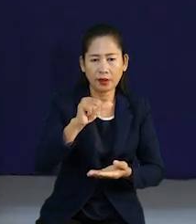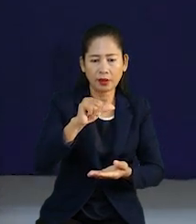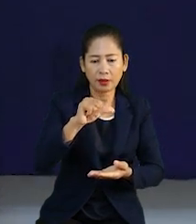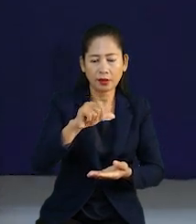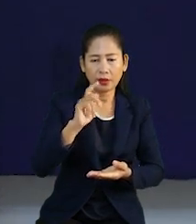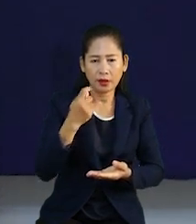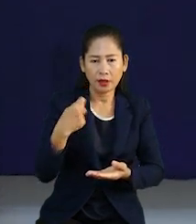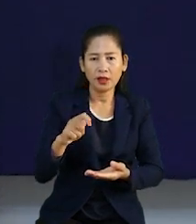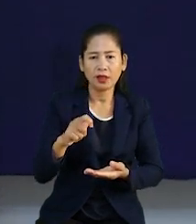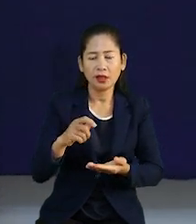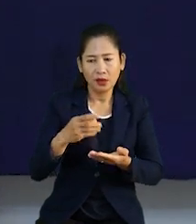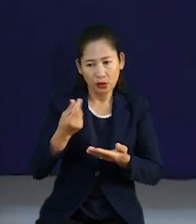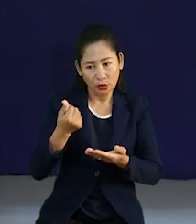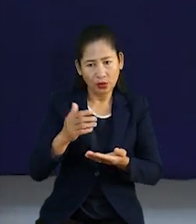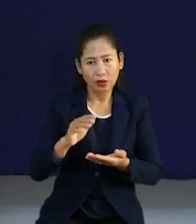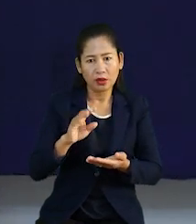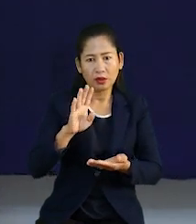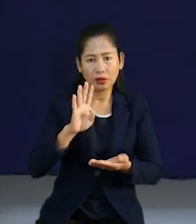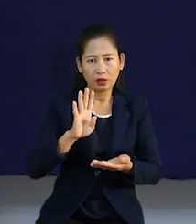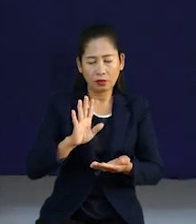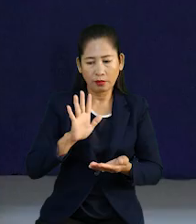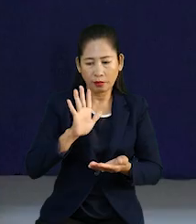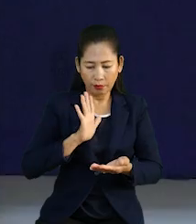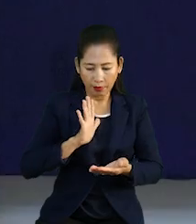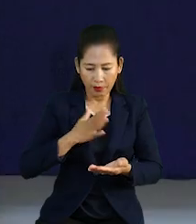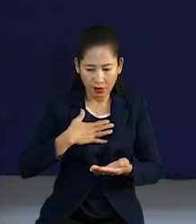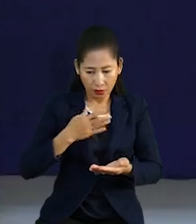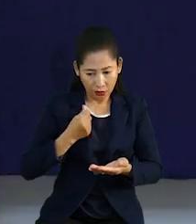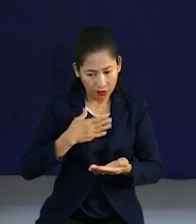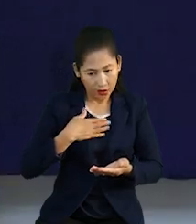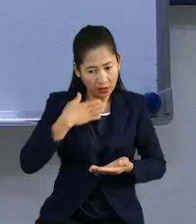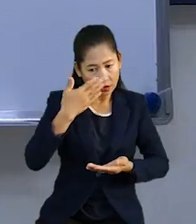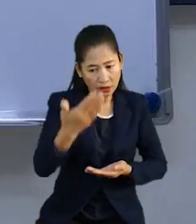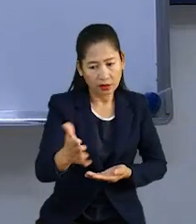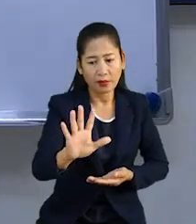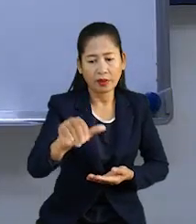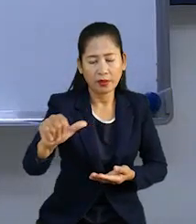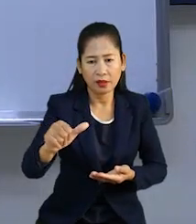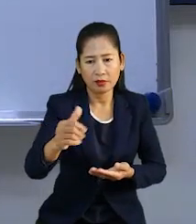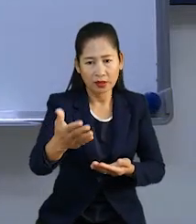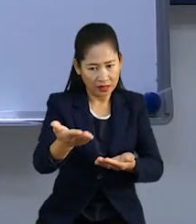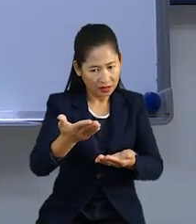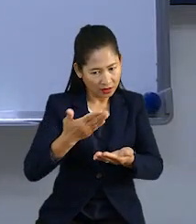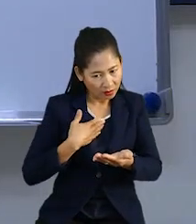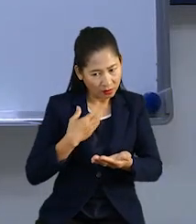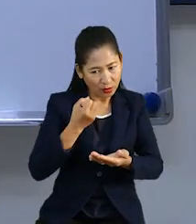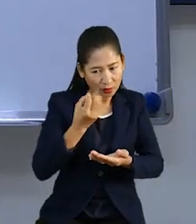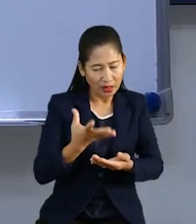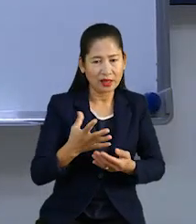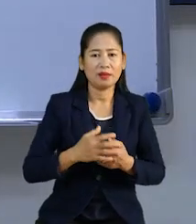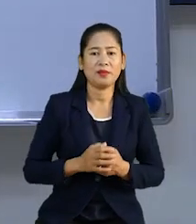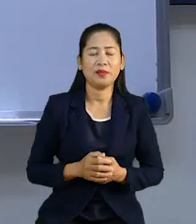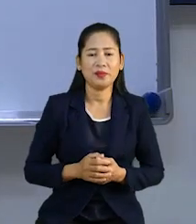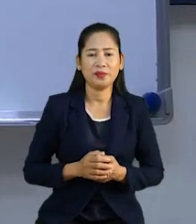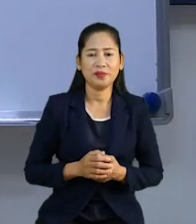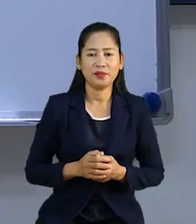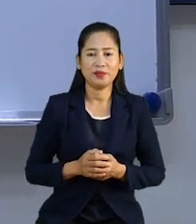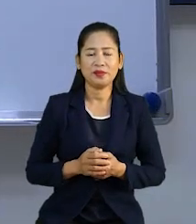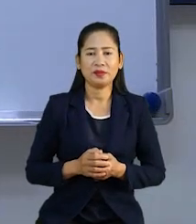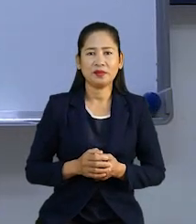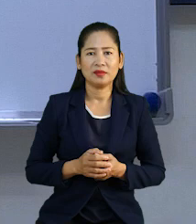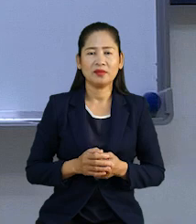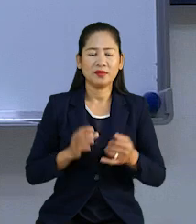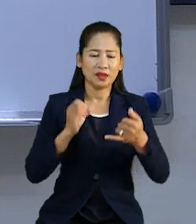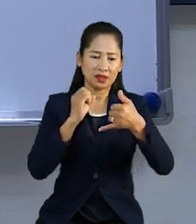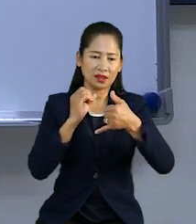thì hai dương hơi lùi ở nẻ lụa chân luôn trầm mờn rìa ta nẻ lụa từ áp ở dương chân luôn còn màn rìa chà